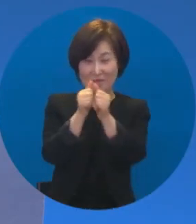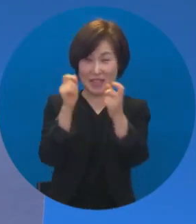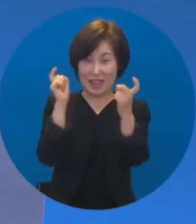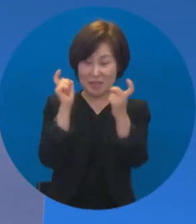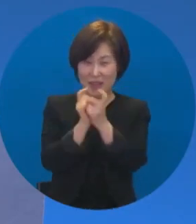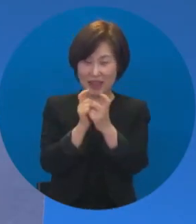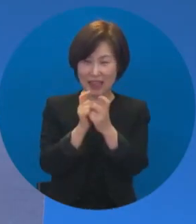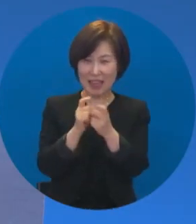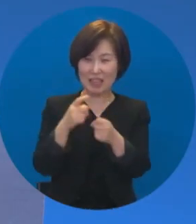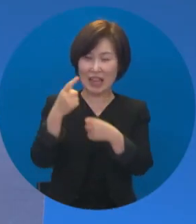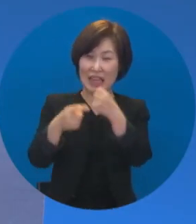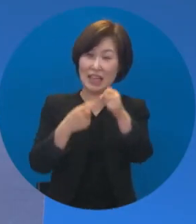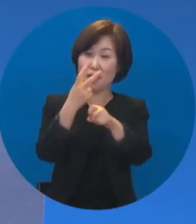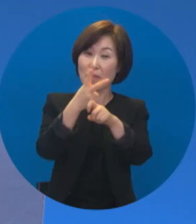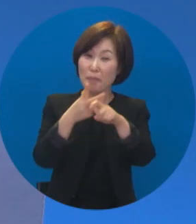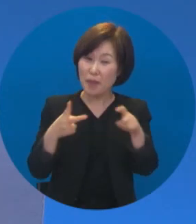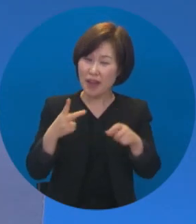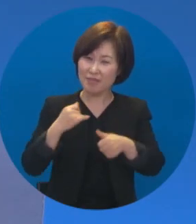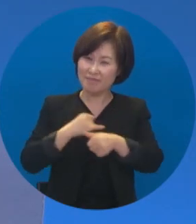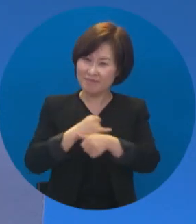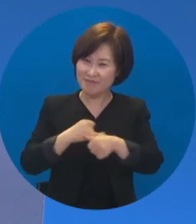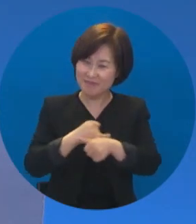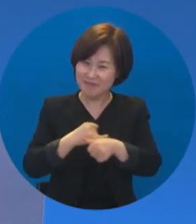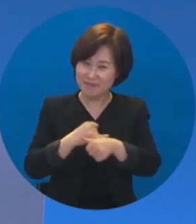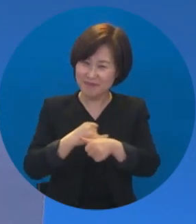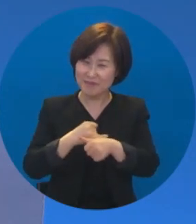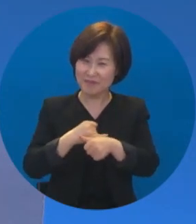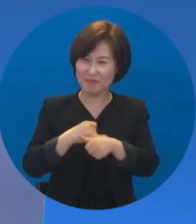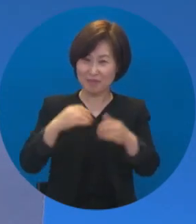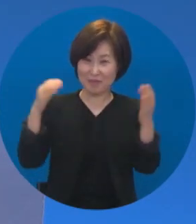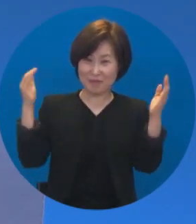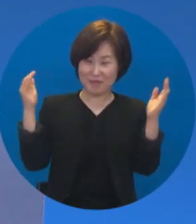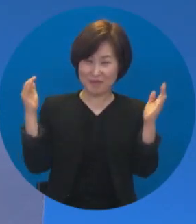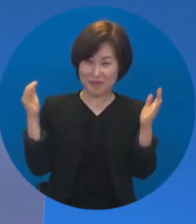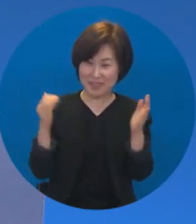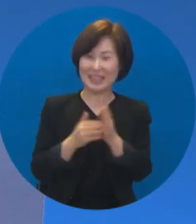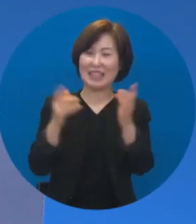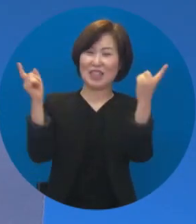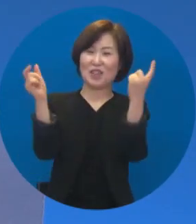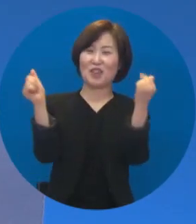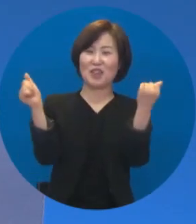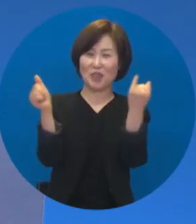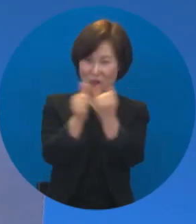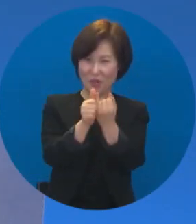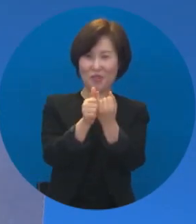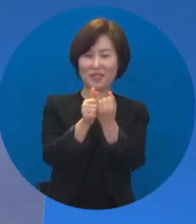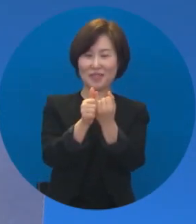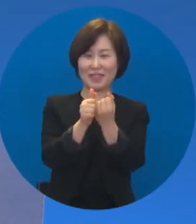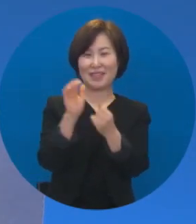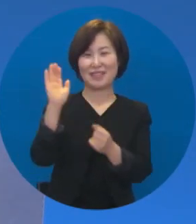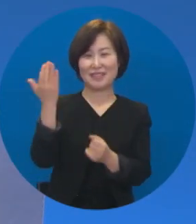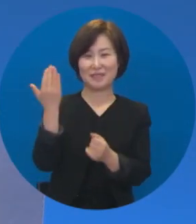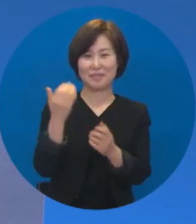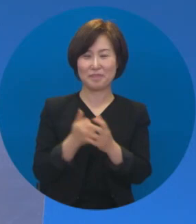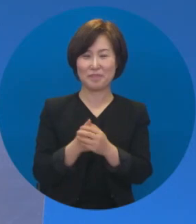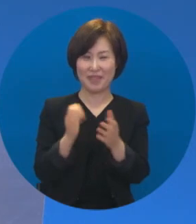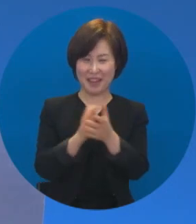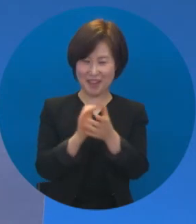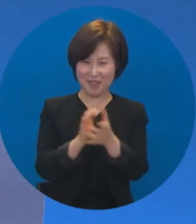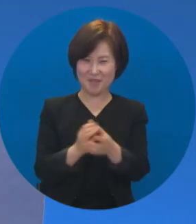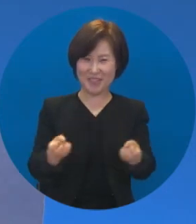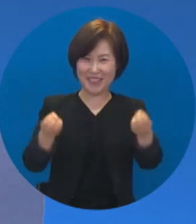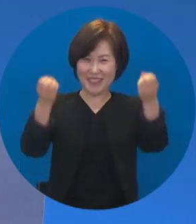반 교제하고 결혼을 하면서 제 인생의 이막이, 인생의 이막이 열렸습니다. 할렐루야.